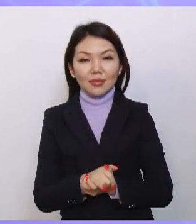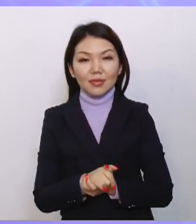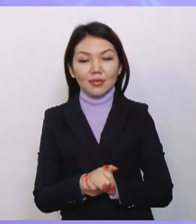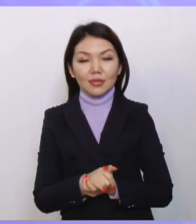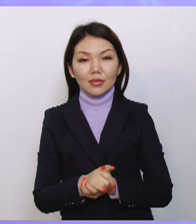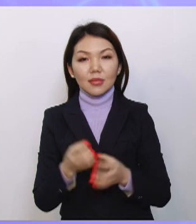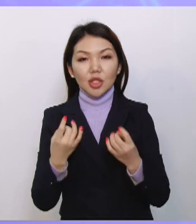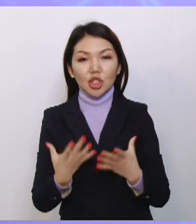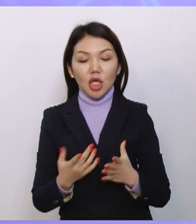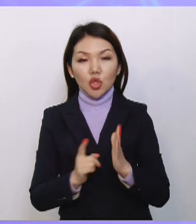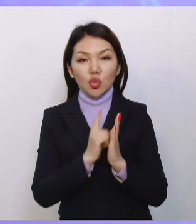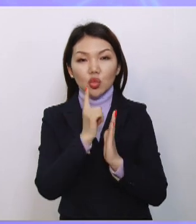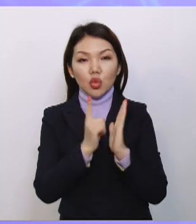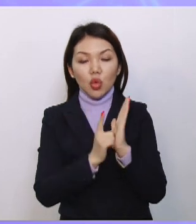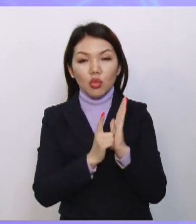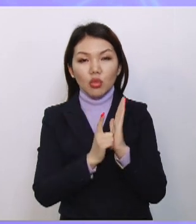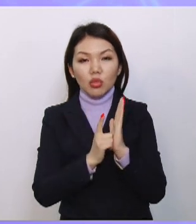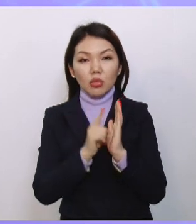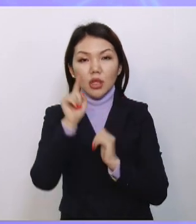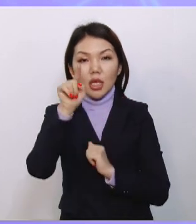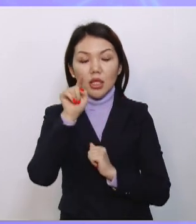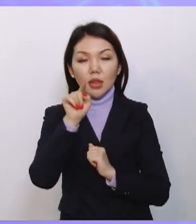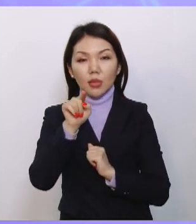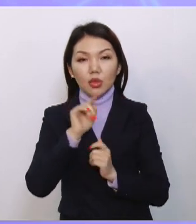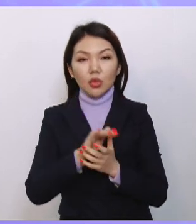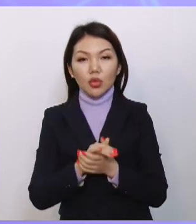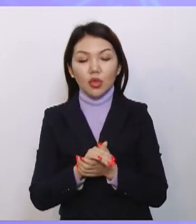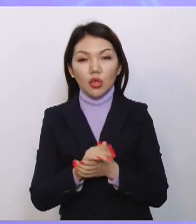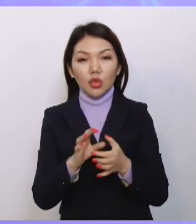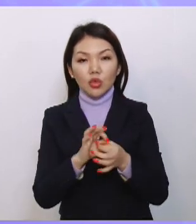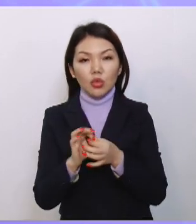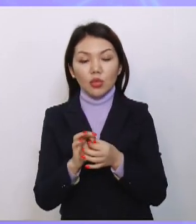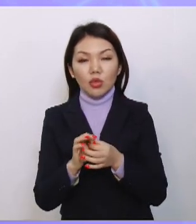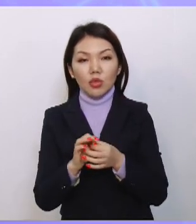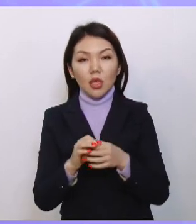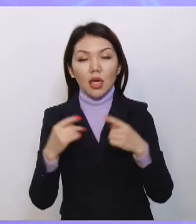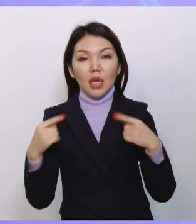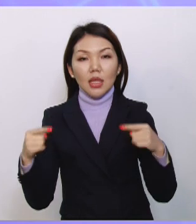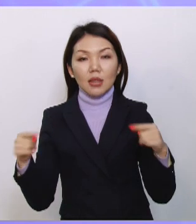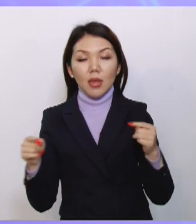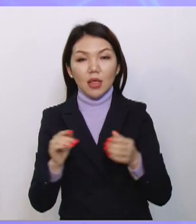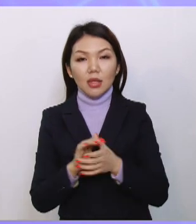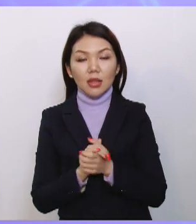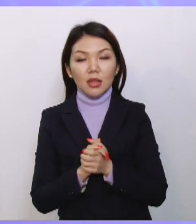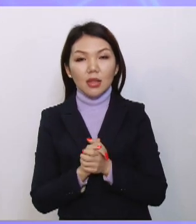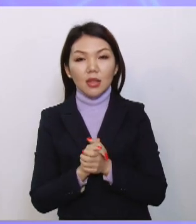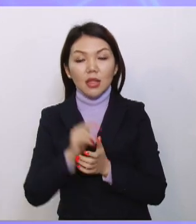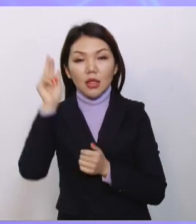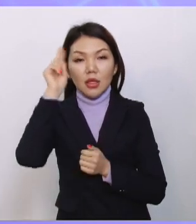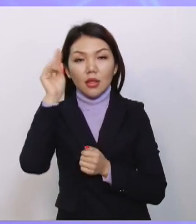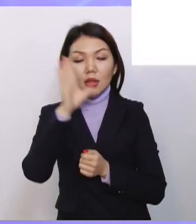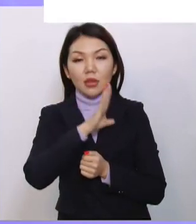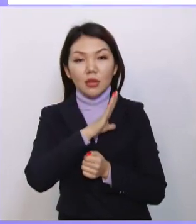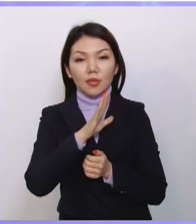Жай, суроолуу, илептүү сүйлөмдөрдү айырмалаганды, жемиш багы жөнүндө айтып бергенди